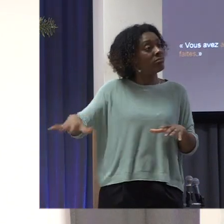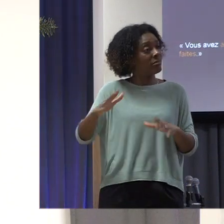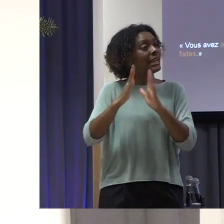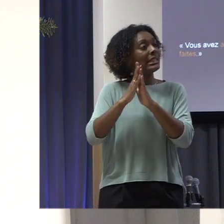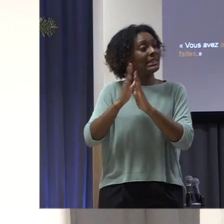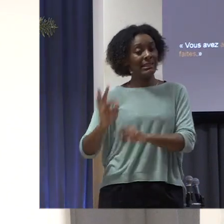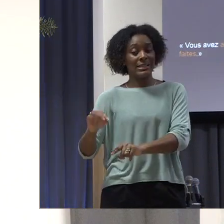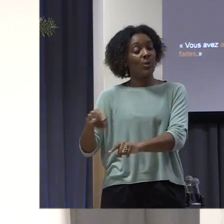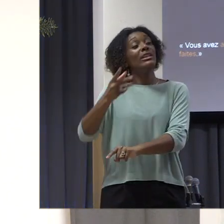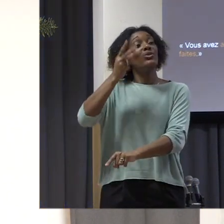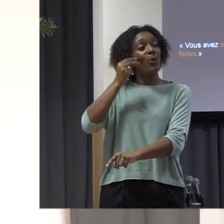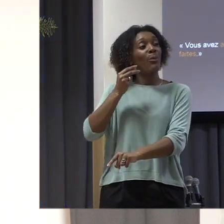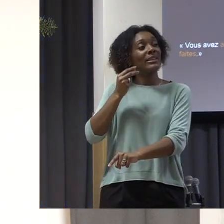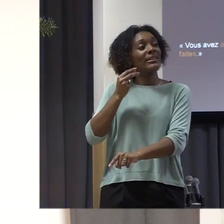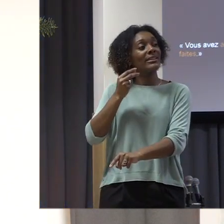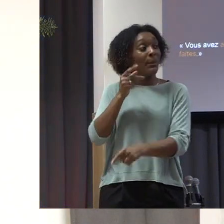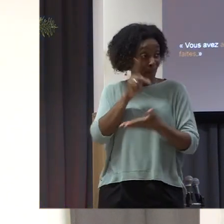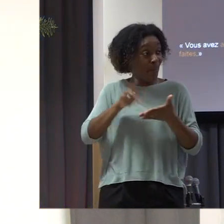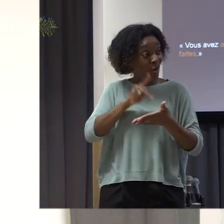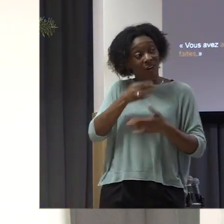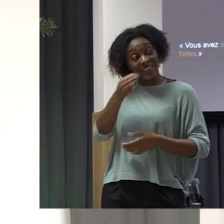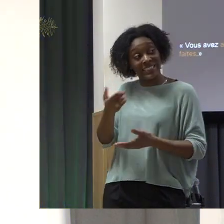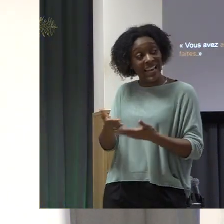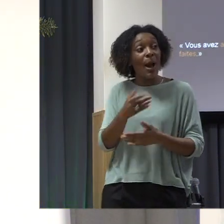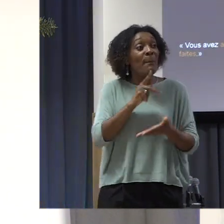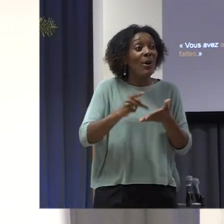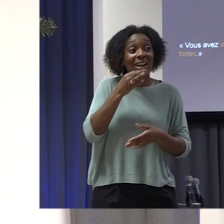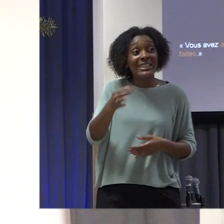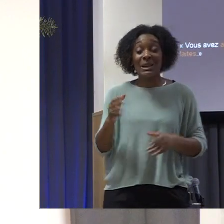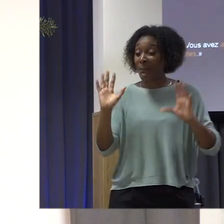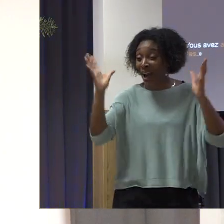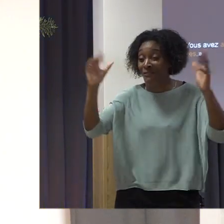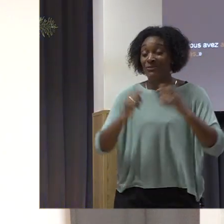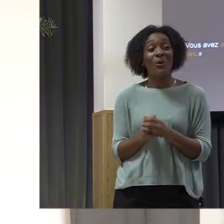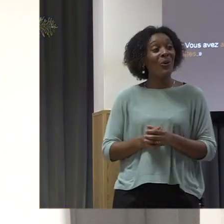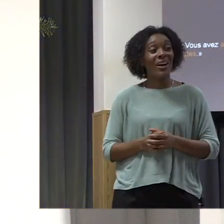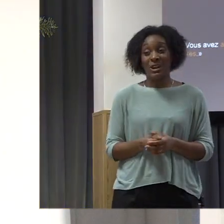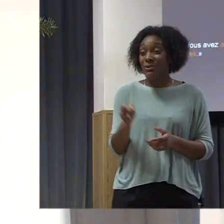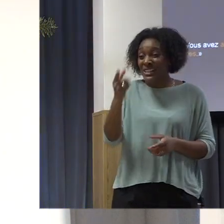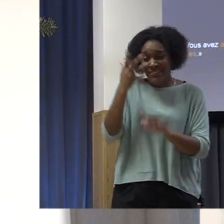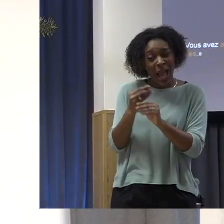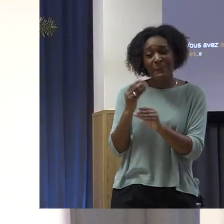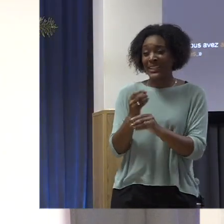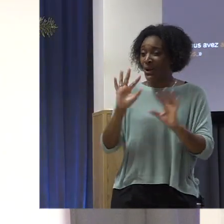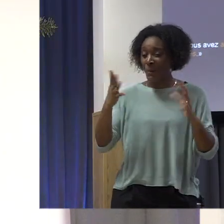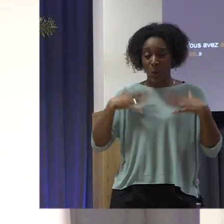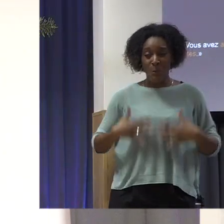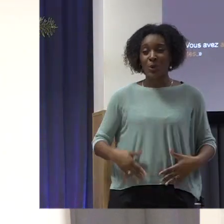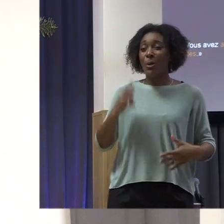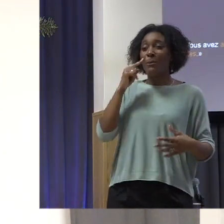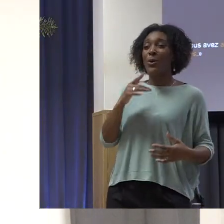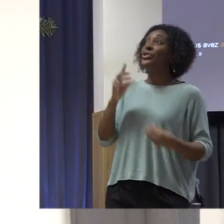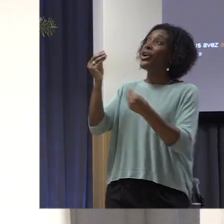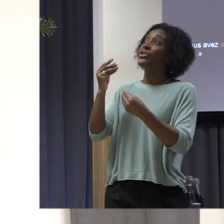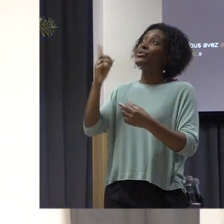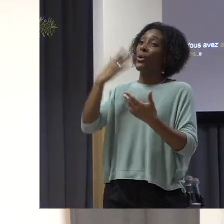pour plaire à Dieu. C'est ce que Paul leur dit. Vous avez appris comment vous devez vous conduire pour plaire